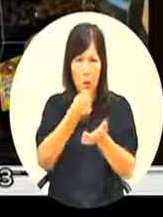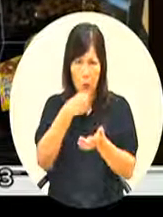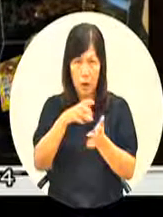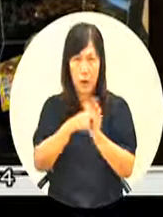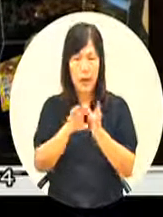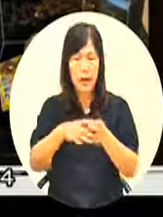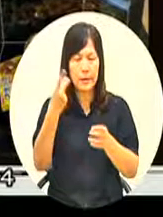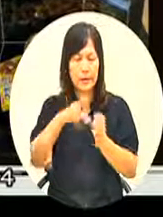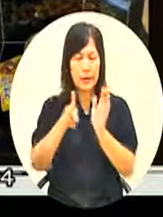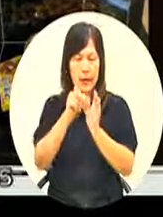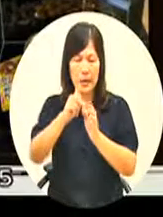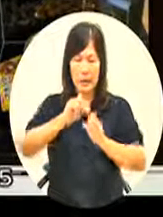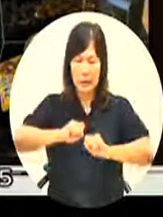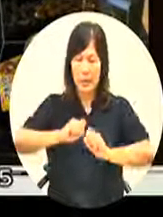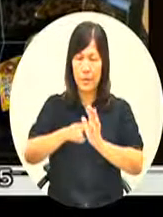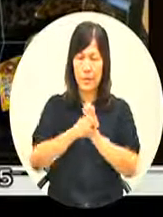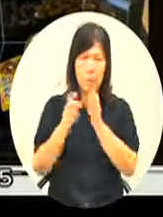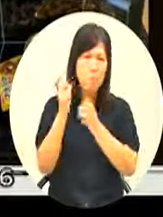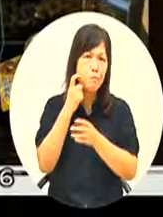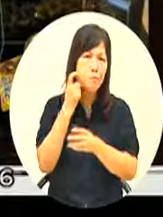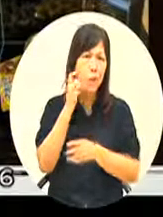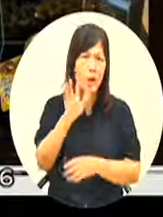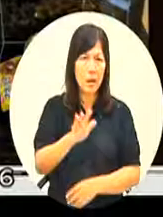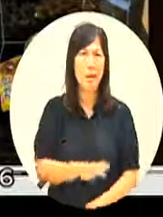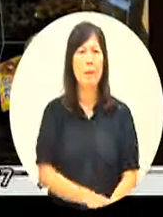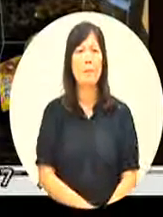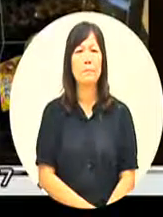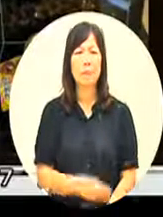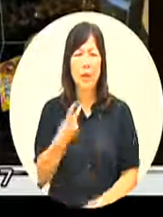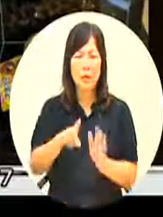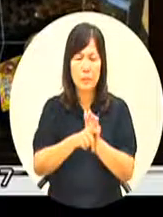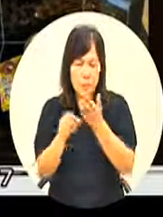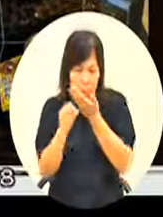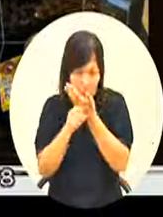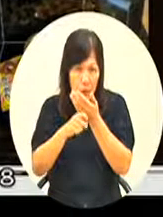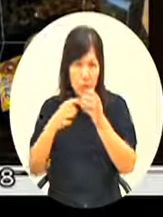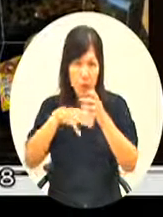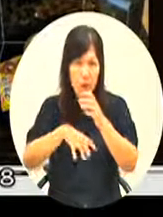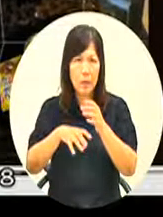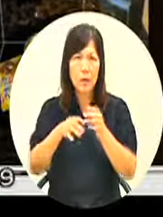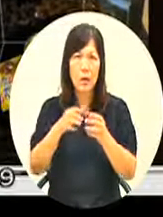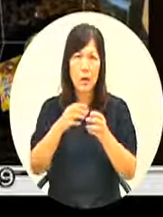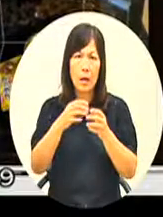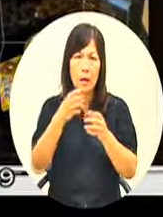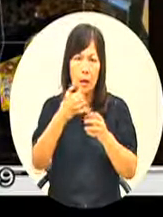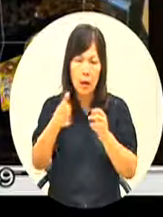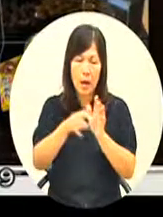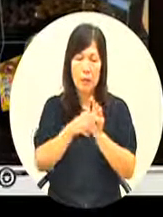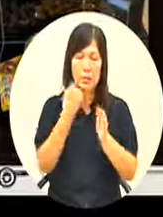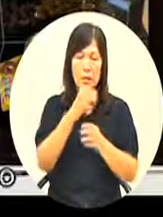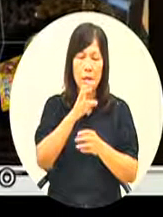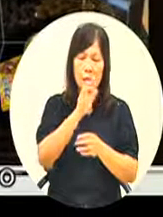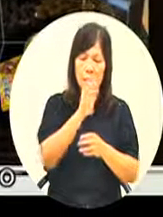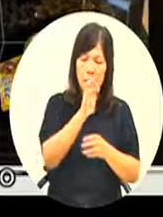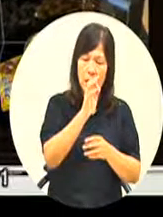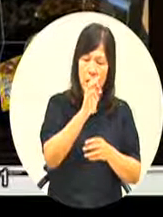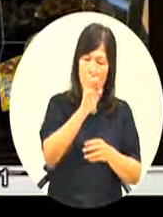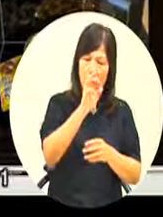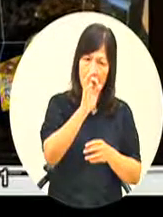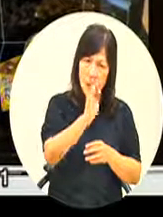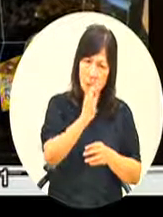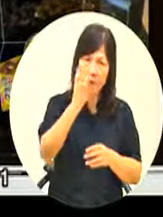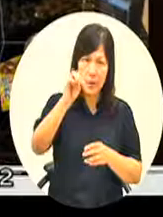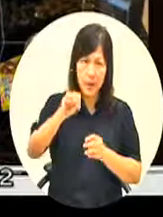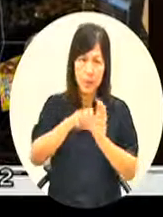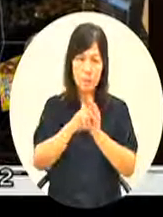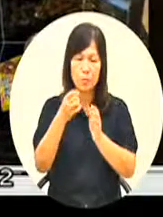K 他命的伪装，甚至有些毒贩会把它放进 FM2、哦、就是人家讲的一